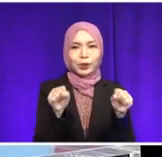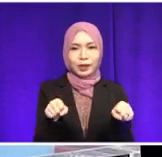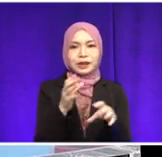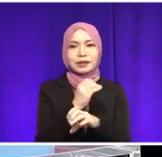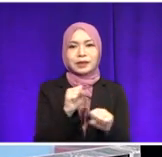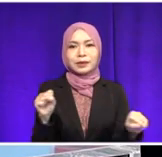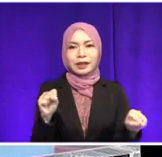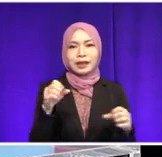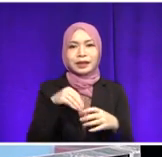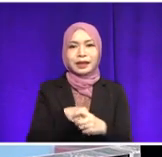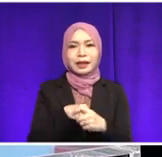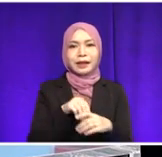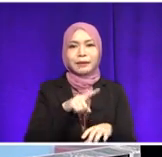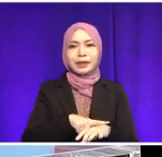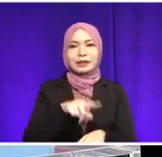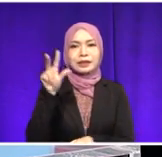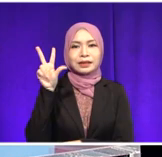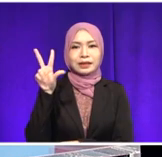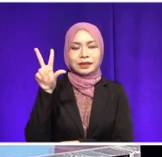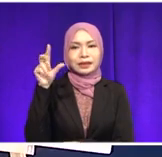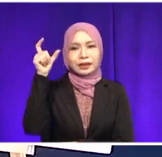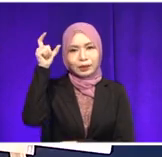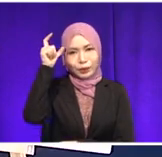boleh buat aaa Oke